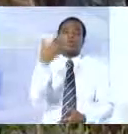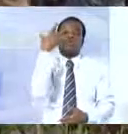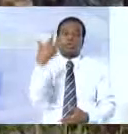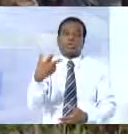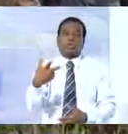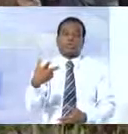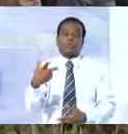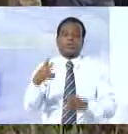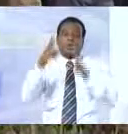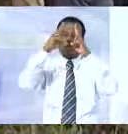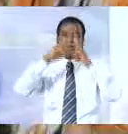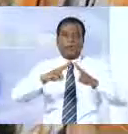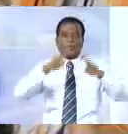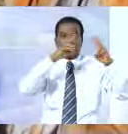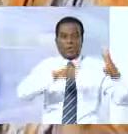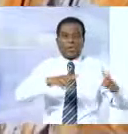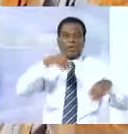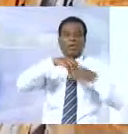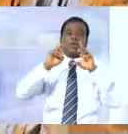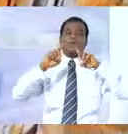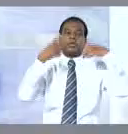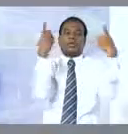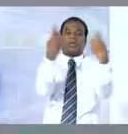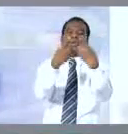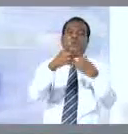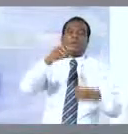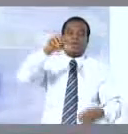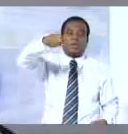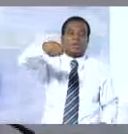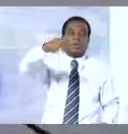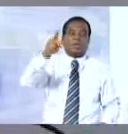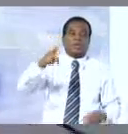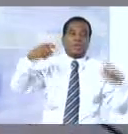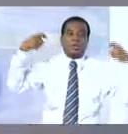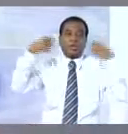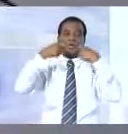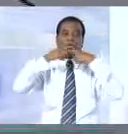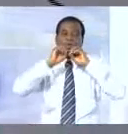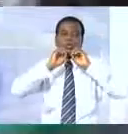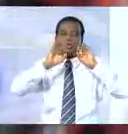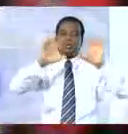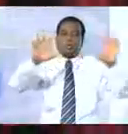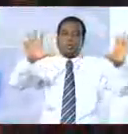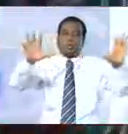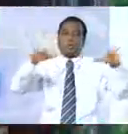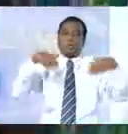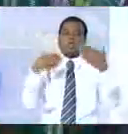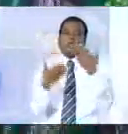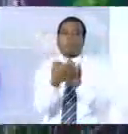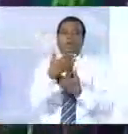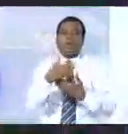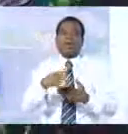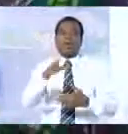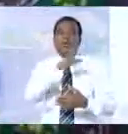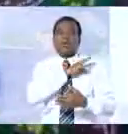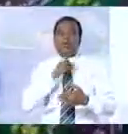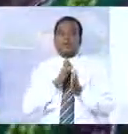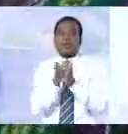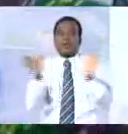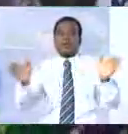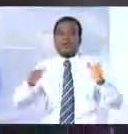Ponero, 3 villages du département de San Pedro électrifiés par le conseil général. Grande joie donc pour les